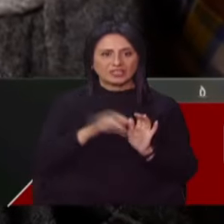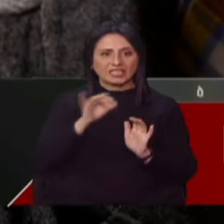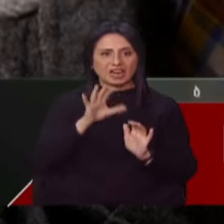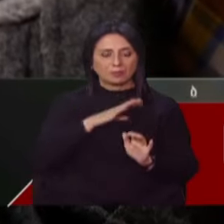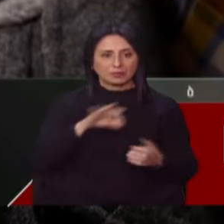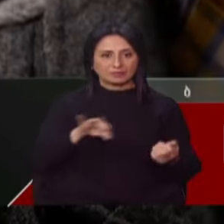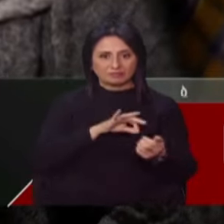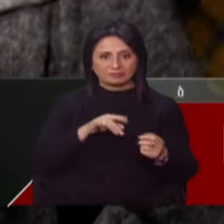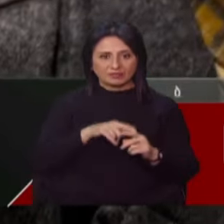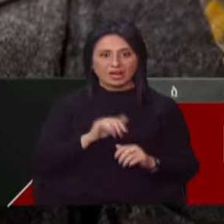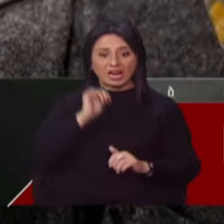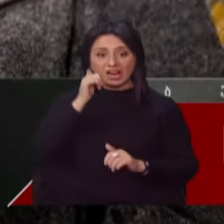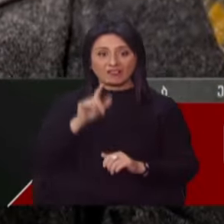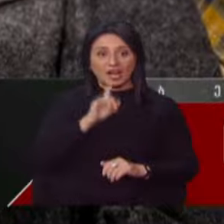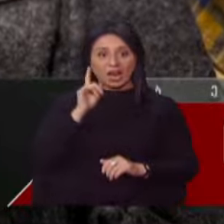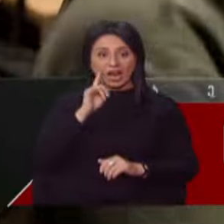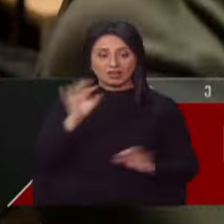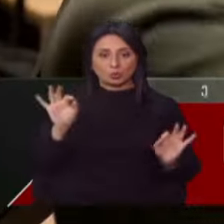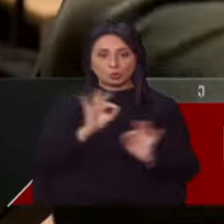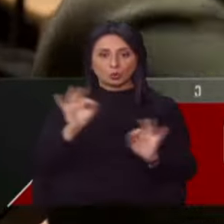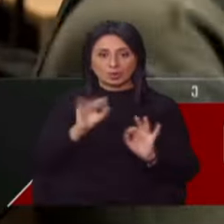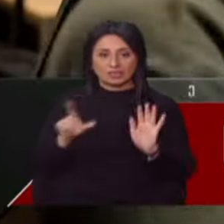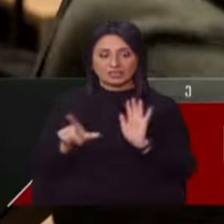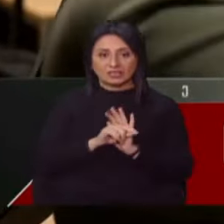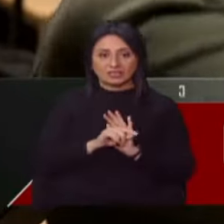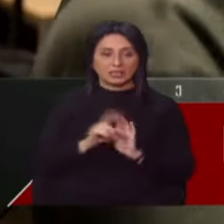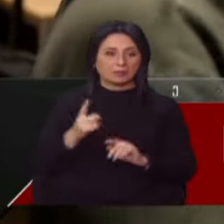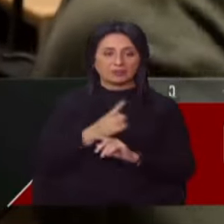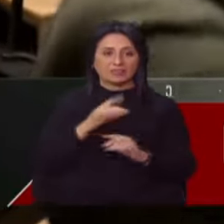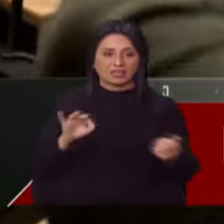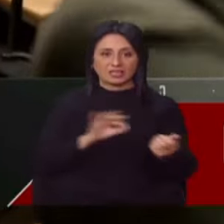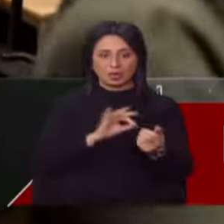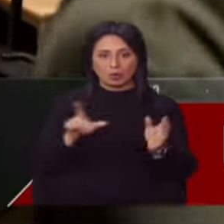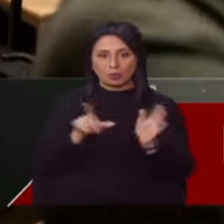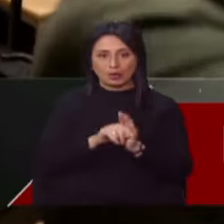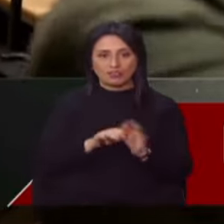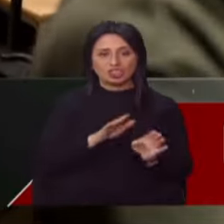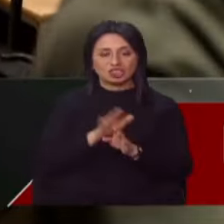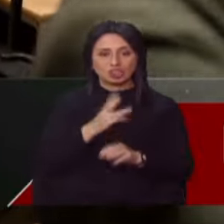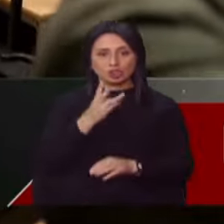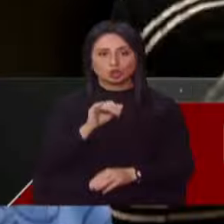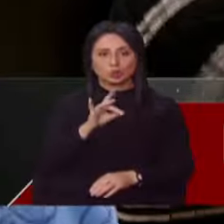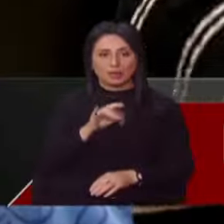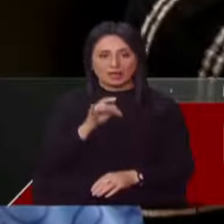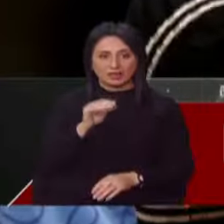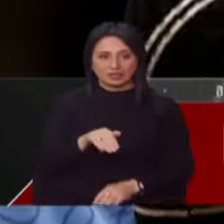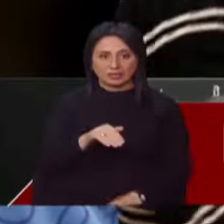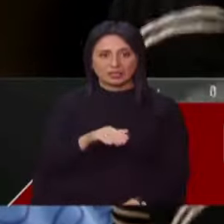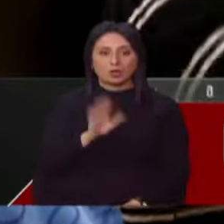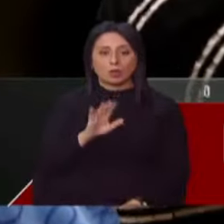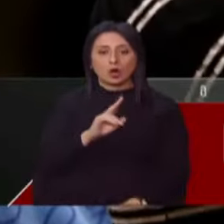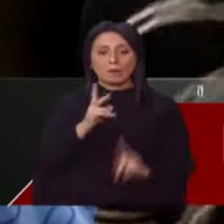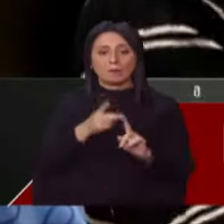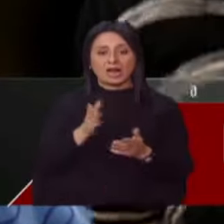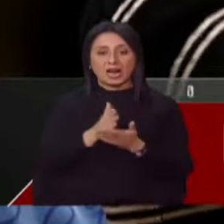იანვარში ასრულა. ხვალკი ახალგაზრდულ ორკესტრთან ერთად პირველად დაუკრავს. შესრულდება შუბერტის ნაწარმოებიც, ხოლო